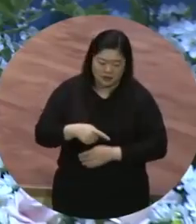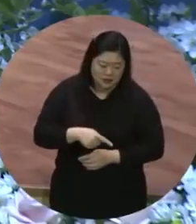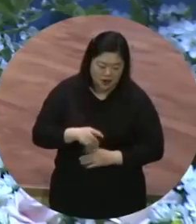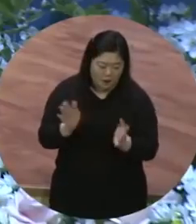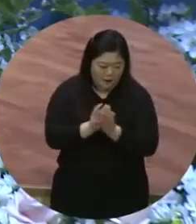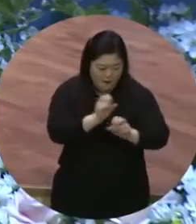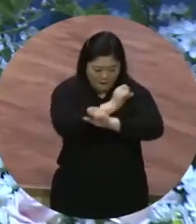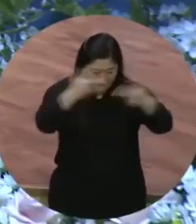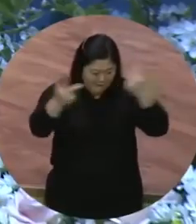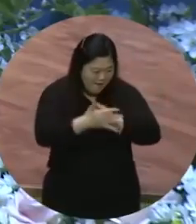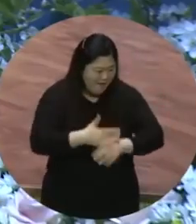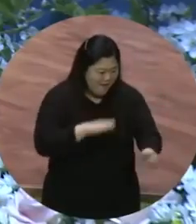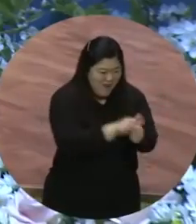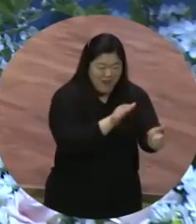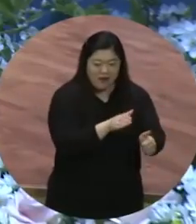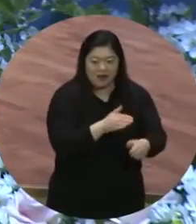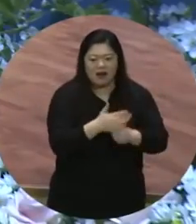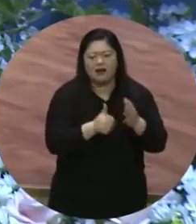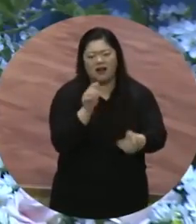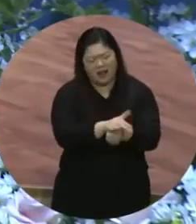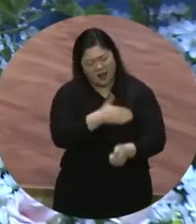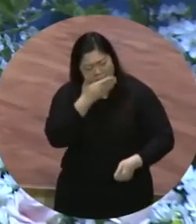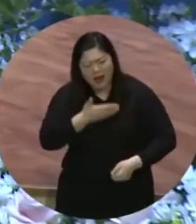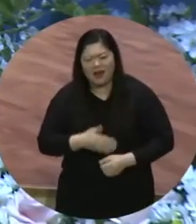칩니까? 그러니까 힘들게 살잖아요.